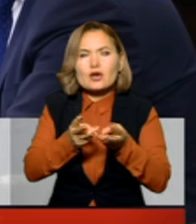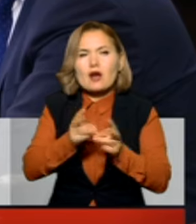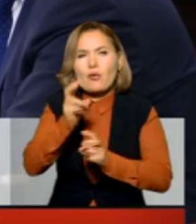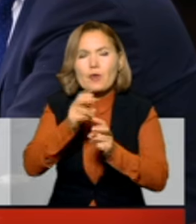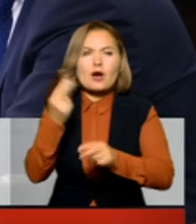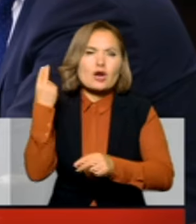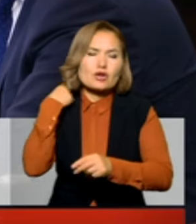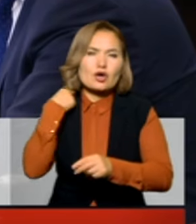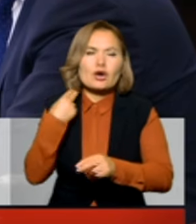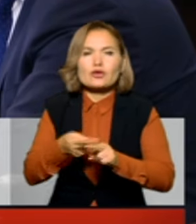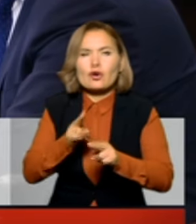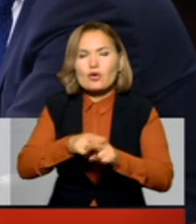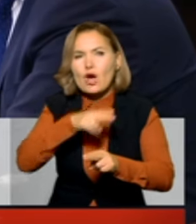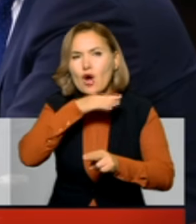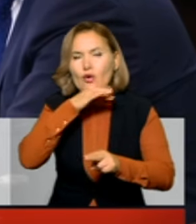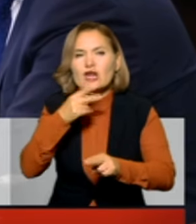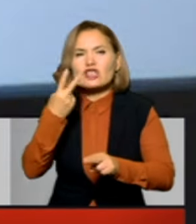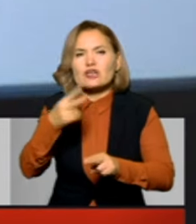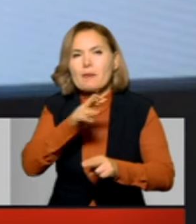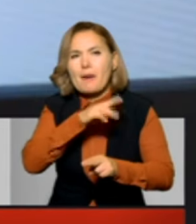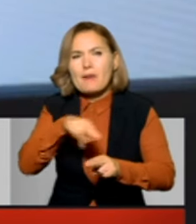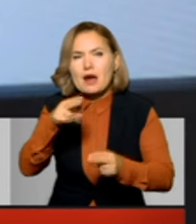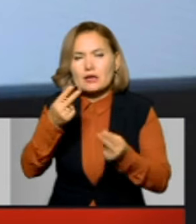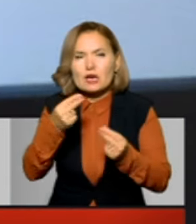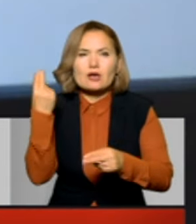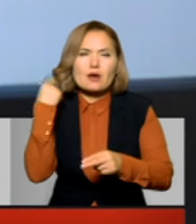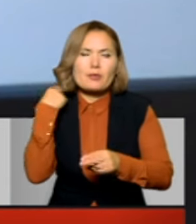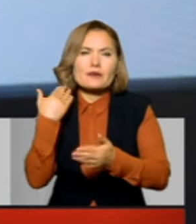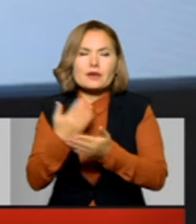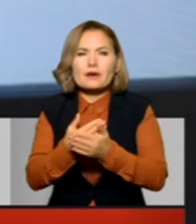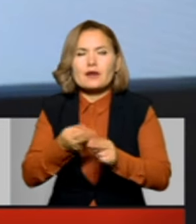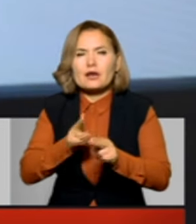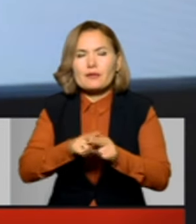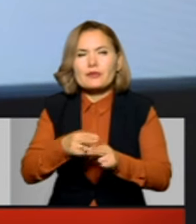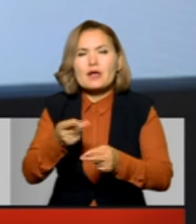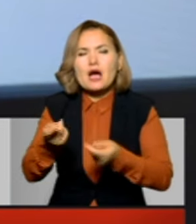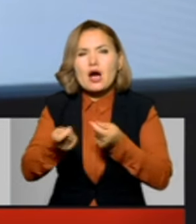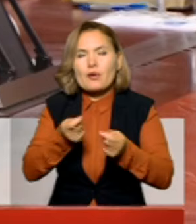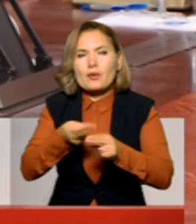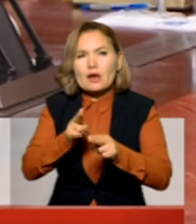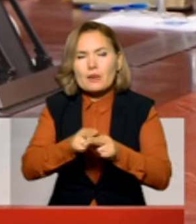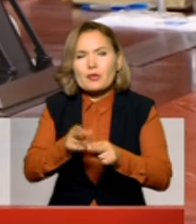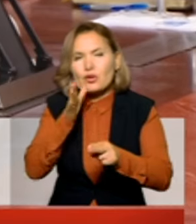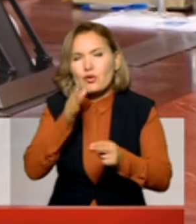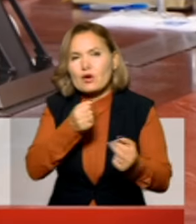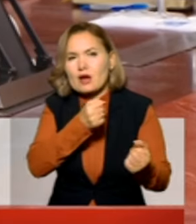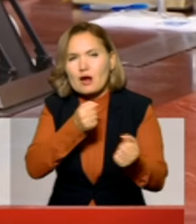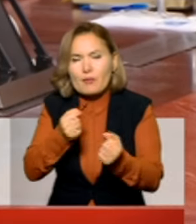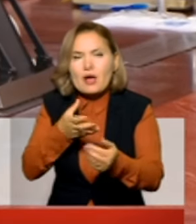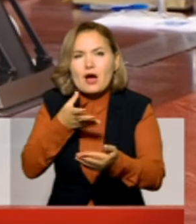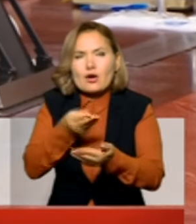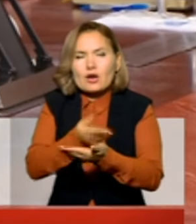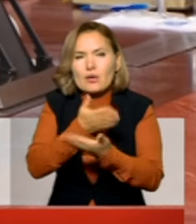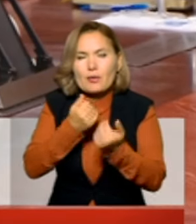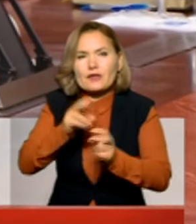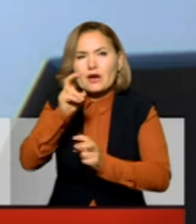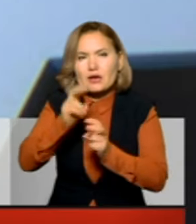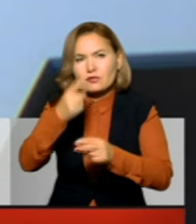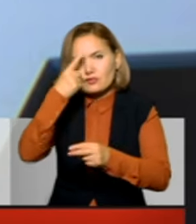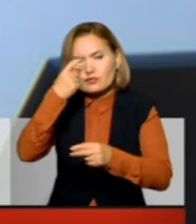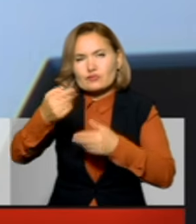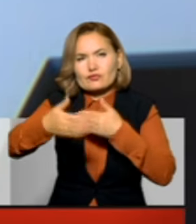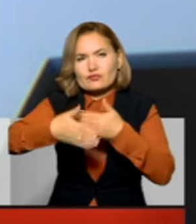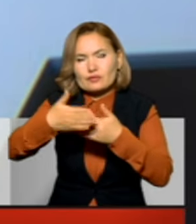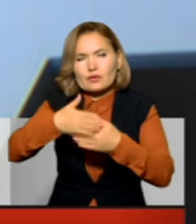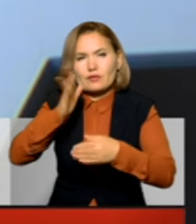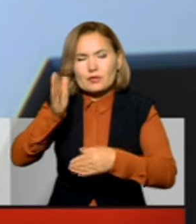Бұл 10 нысан отын үшін 20 миллиард тенге қарыз. Министр Алмас Адам Сатқалиев төлемді кешіктірген кәсіпорындарға ескерту жасады. Сондай